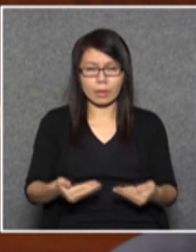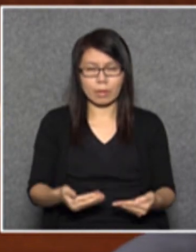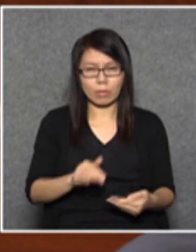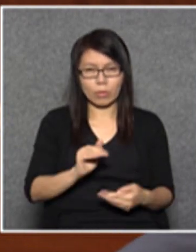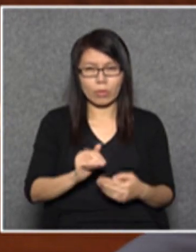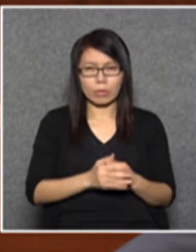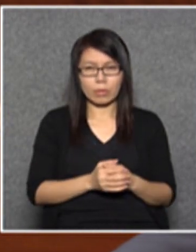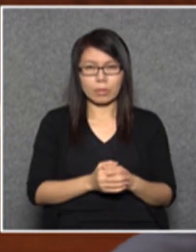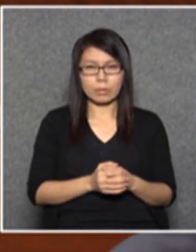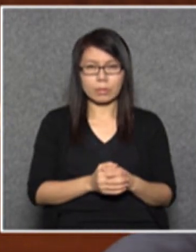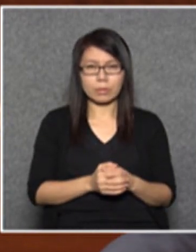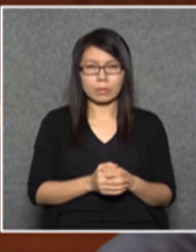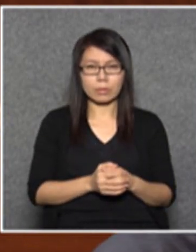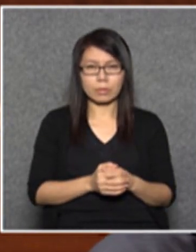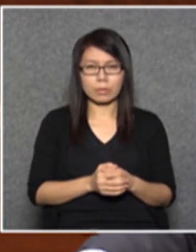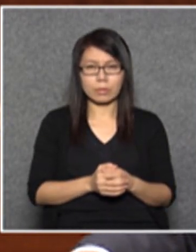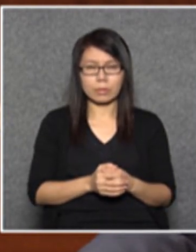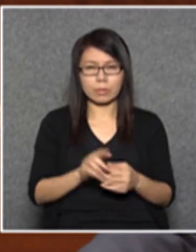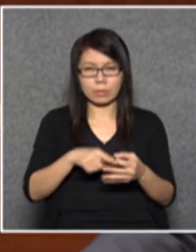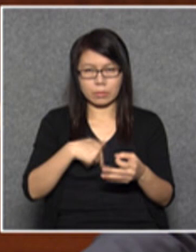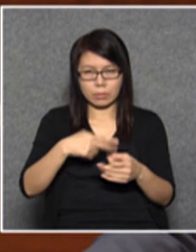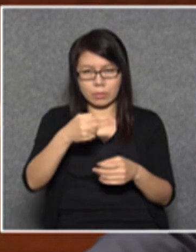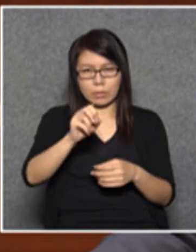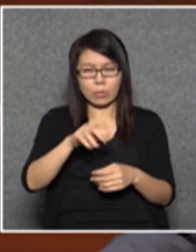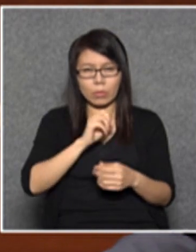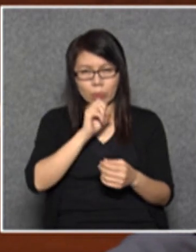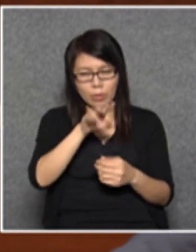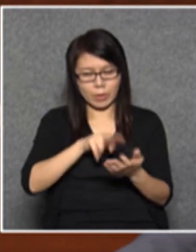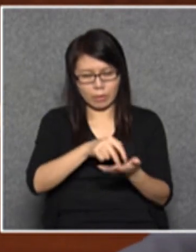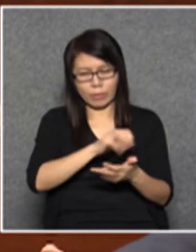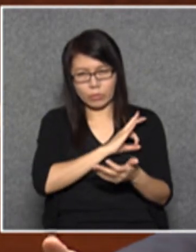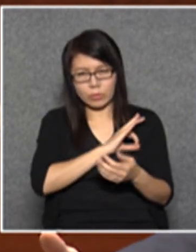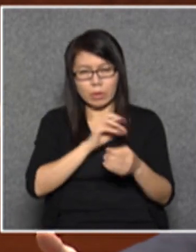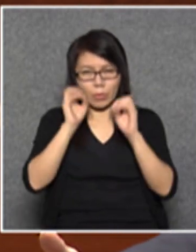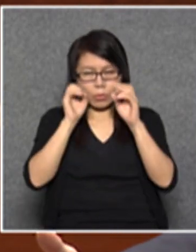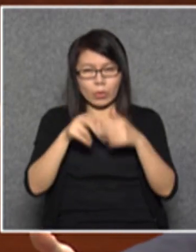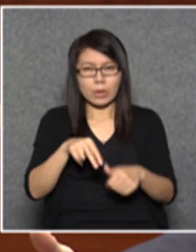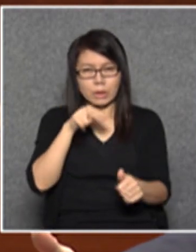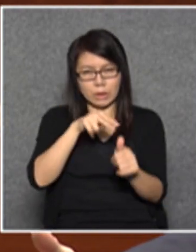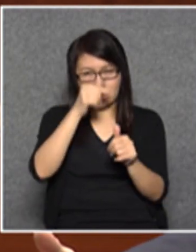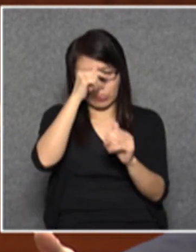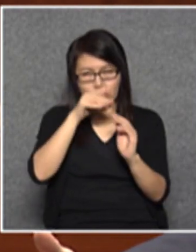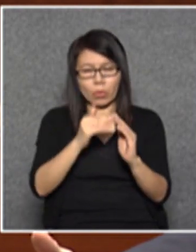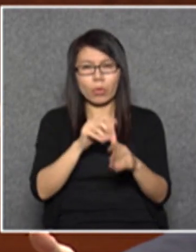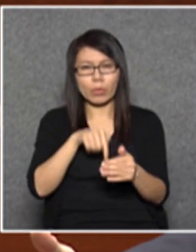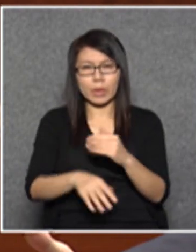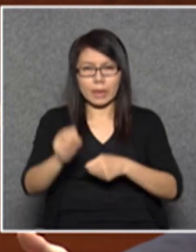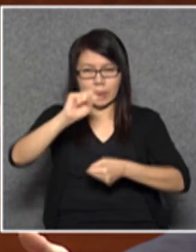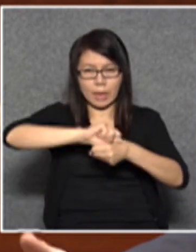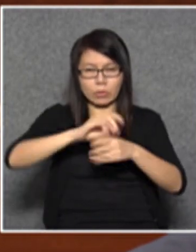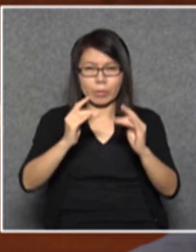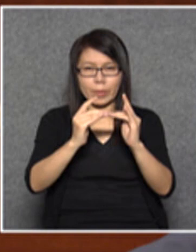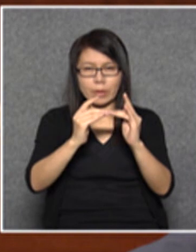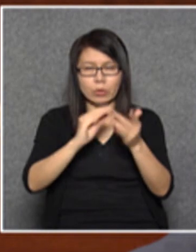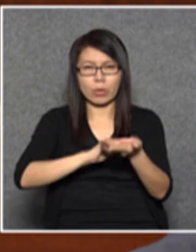向何議員和其他立法會議員報告一下，譬如我們在醫管局增設了250張病床，增加手